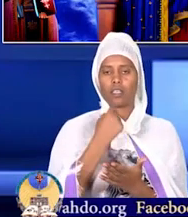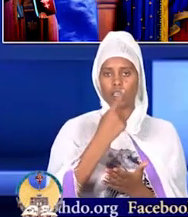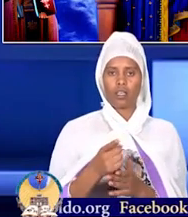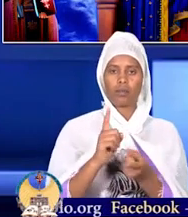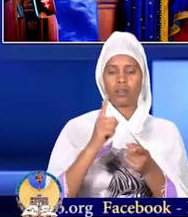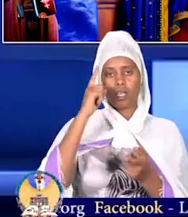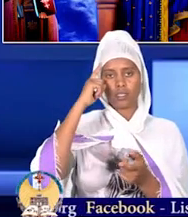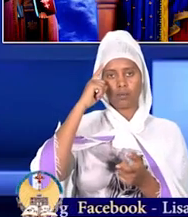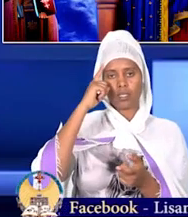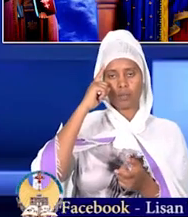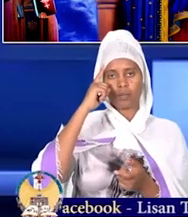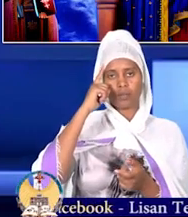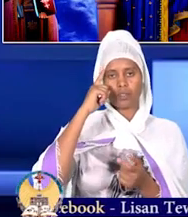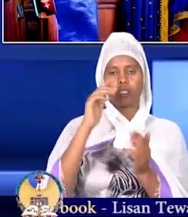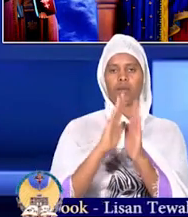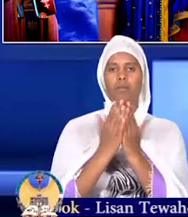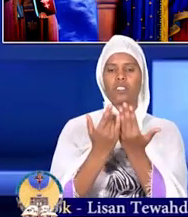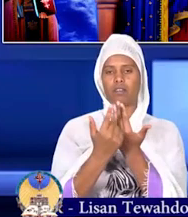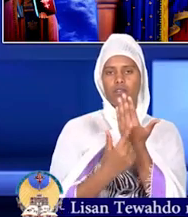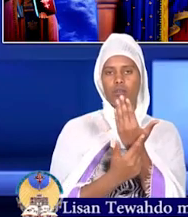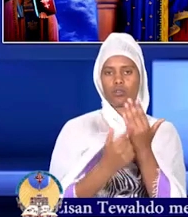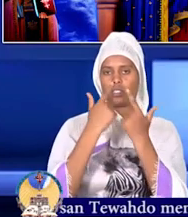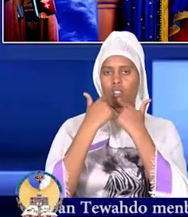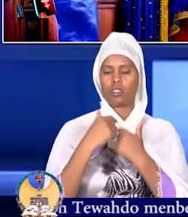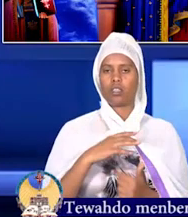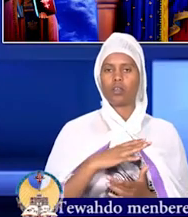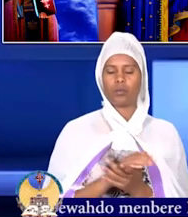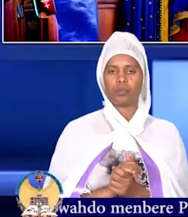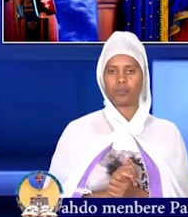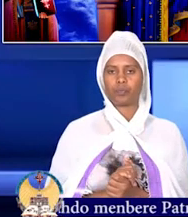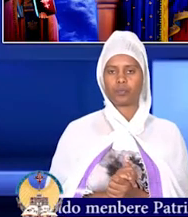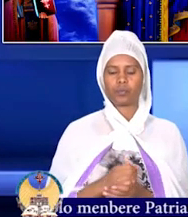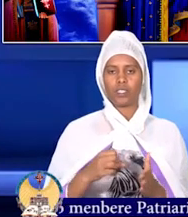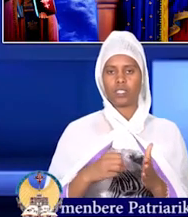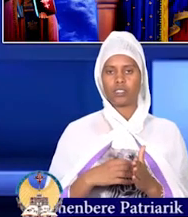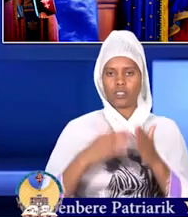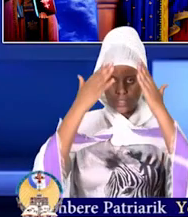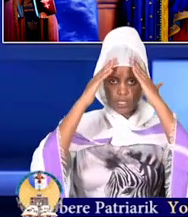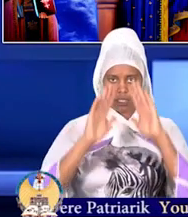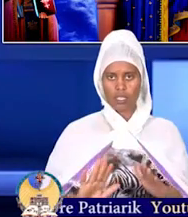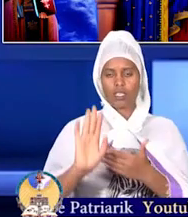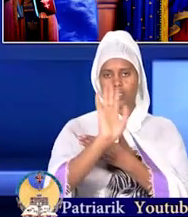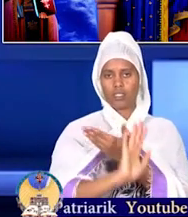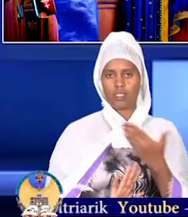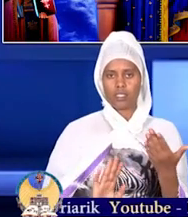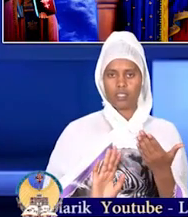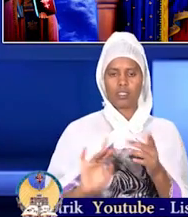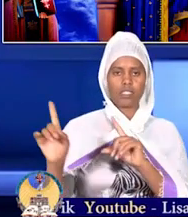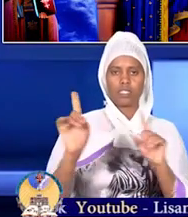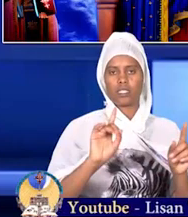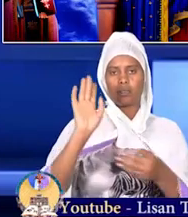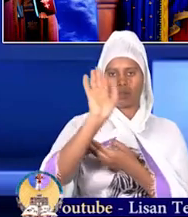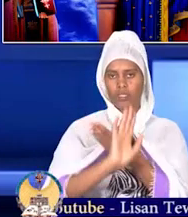أنت عيد ليون زبل إذا أتوم دمّا مسحفتي نجيرهم نالو سلازي إثنى إسقاد